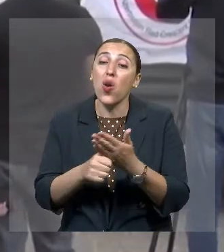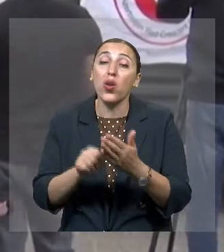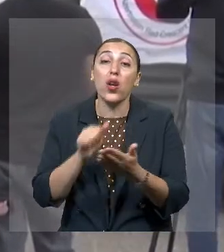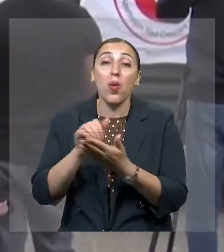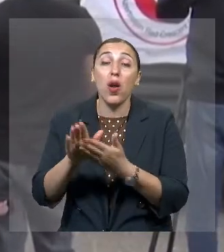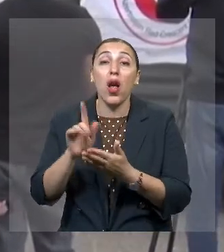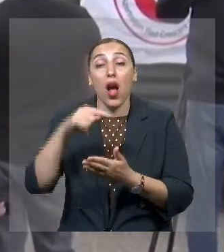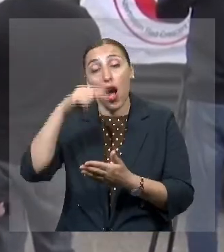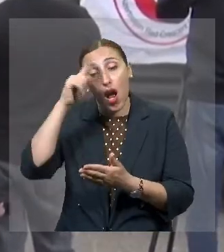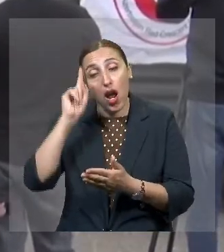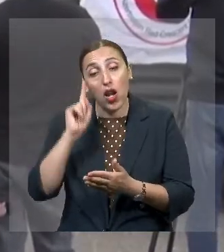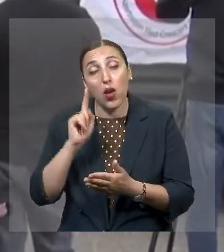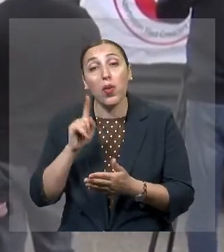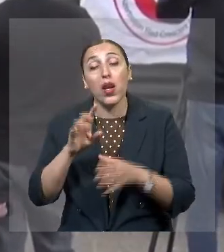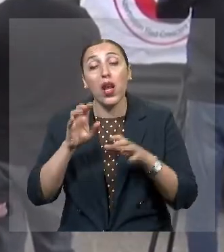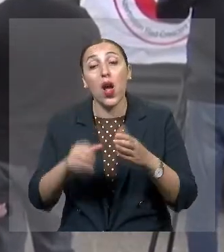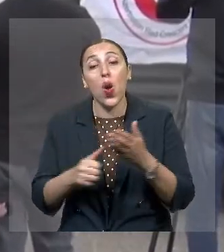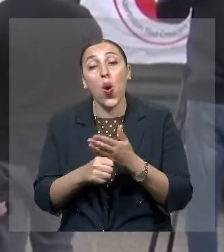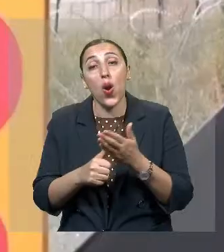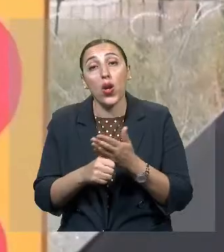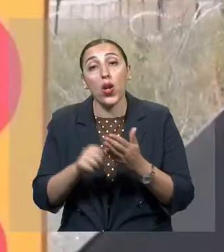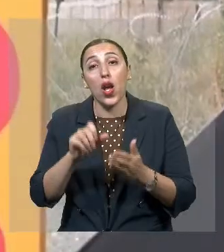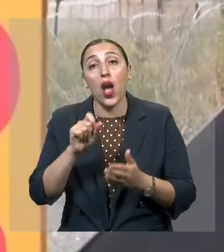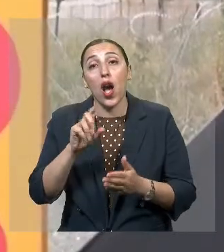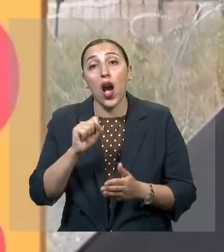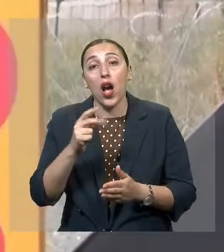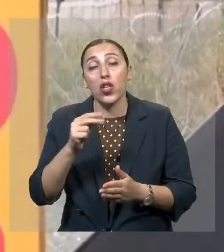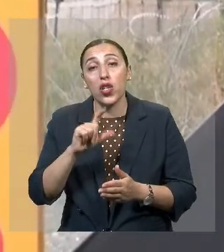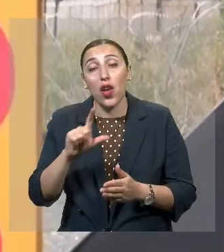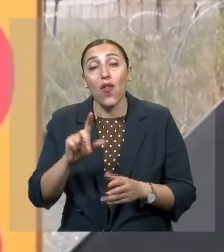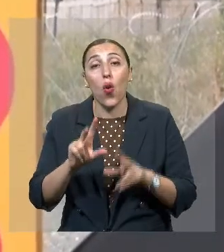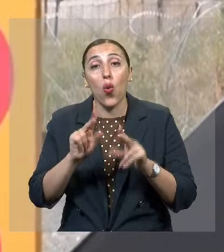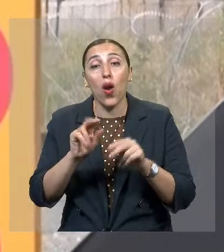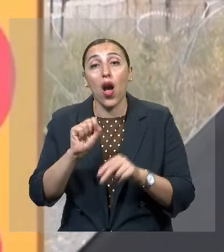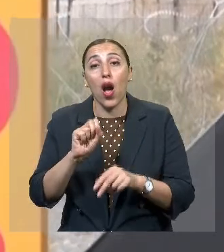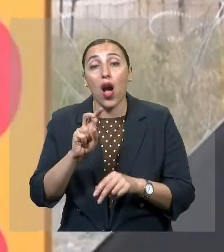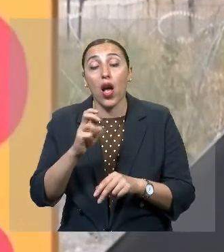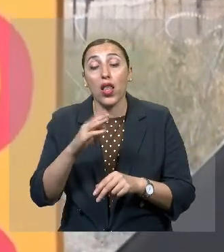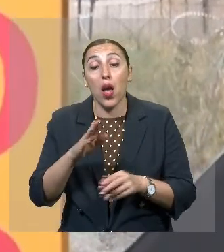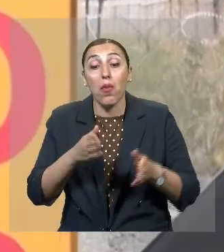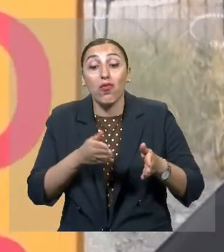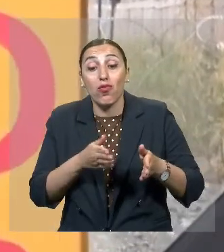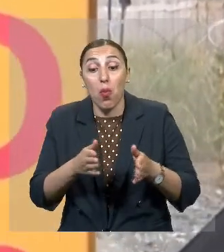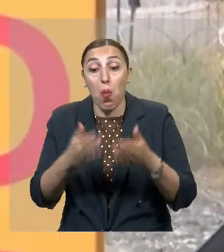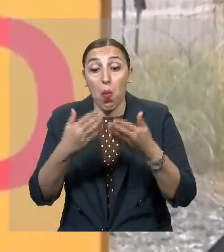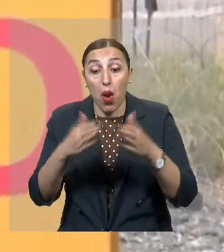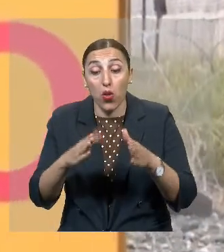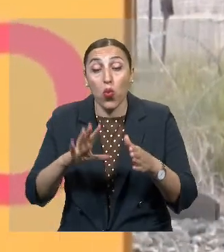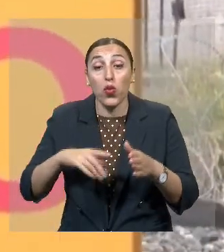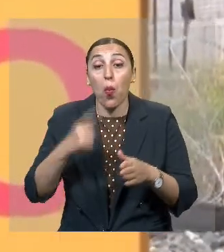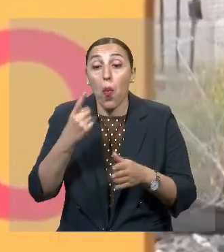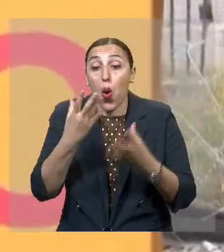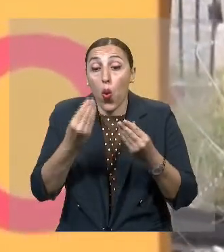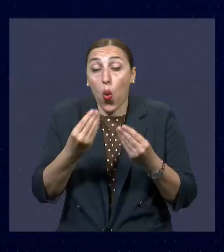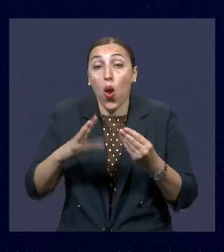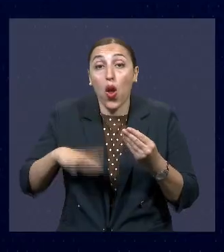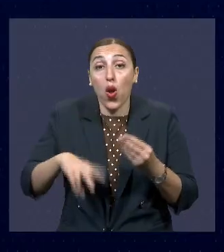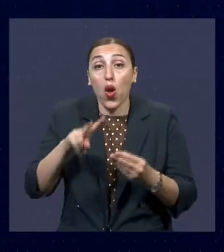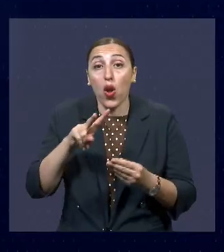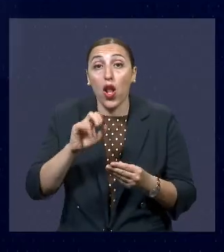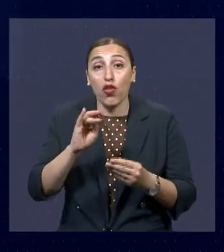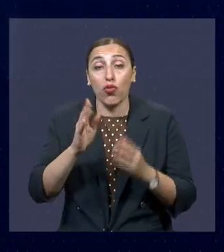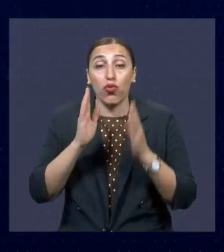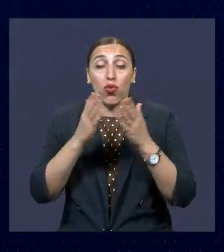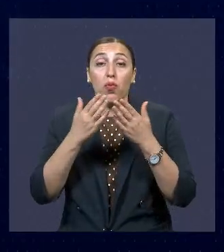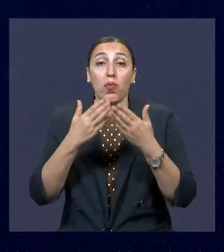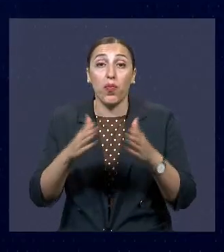Ադրբեջանի նախագահի օգնական Հիքմետ Հաջիևը խոստանում է Աղդամով ճանապարհի բացումից հետո 24 ժամվա ընթացքում Լաչինի ճանապարհի